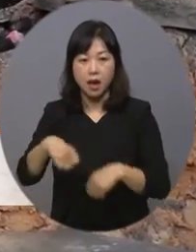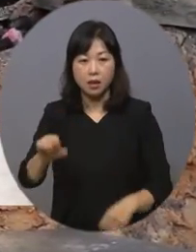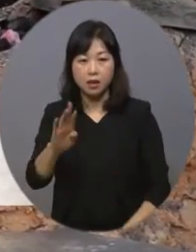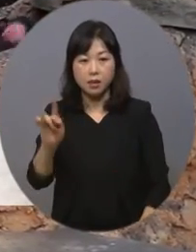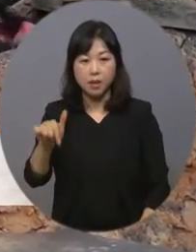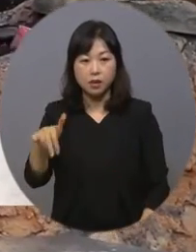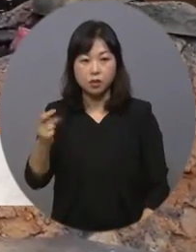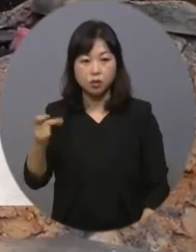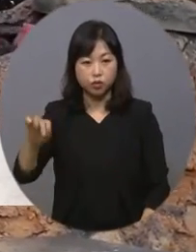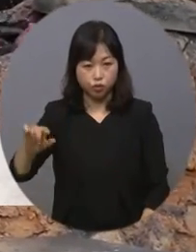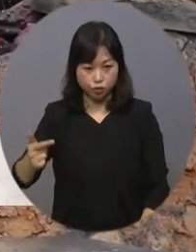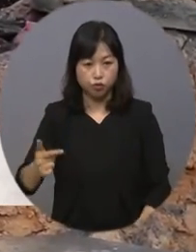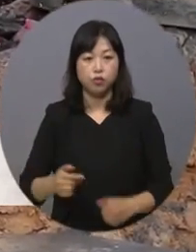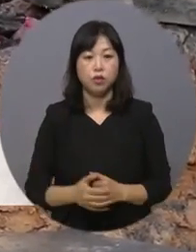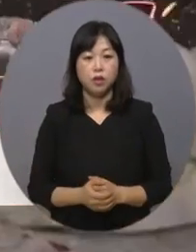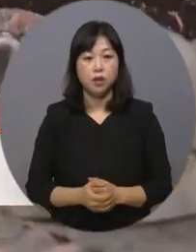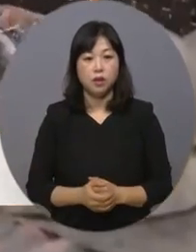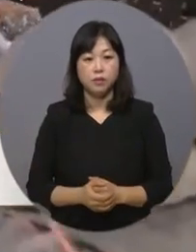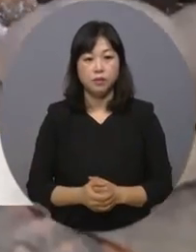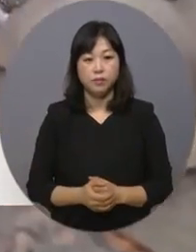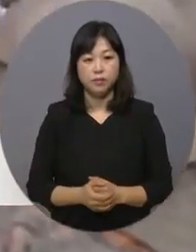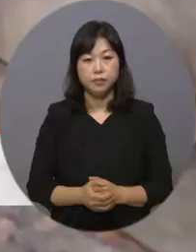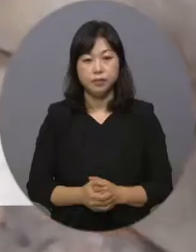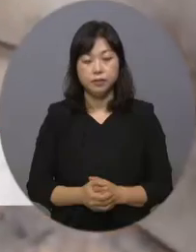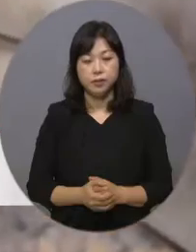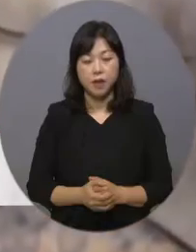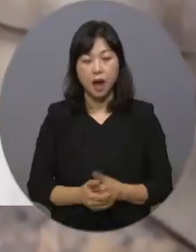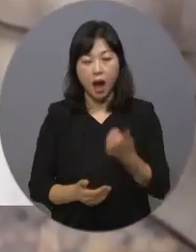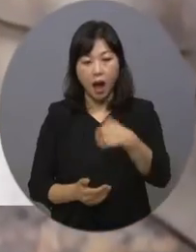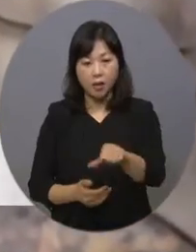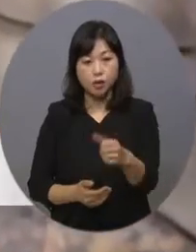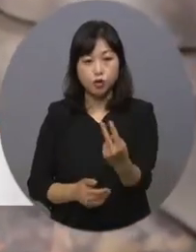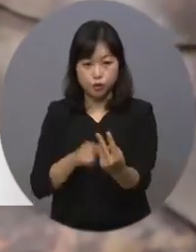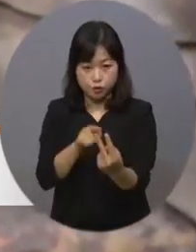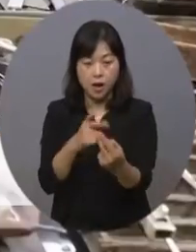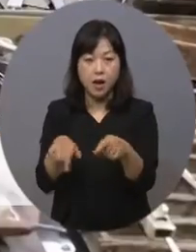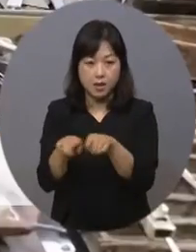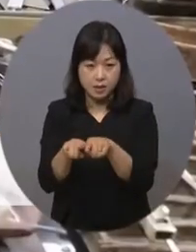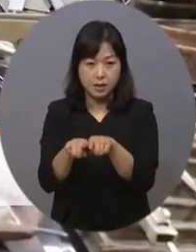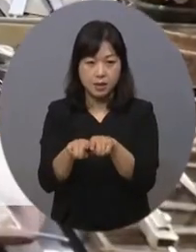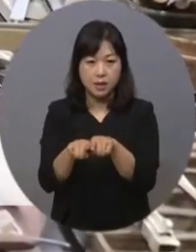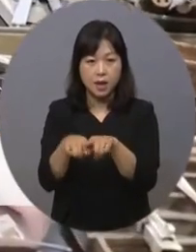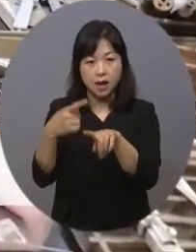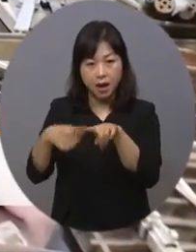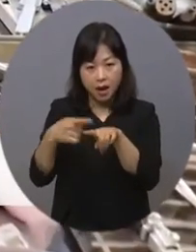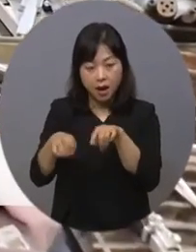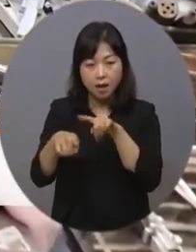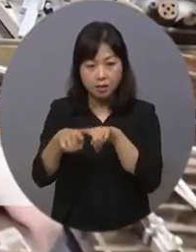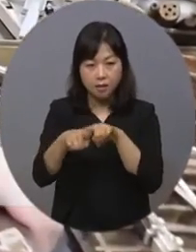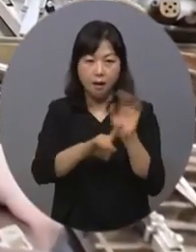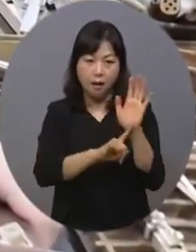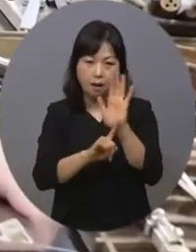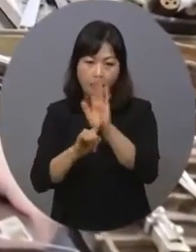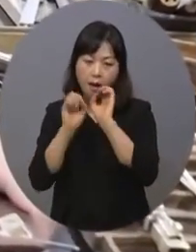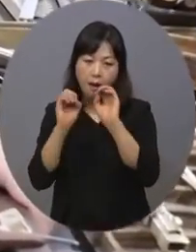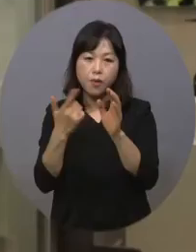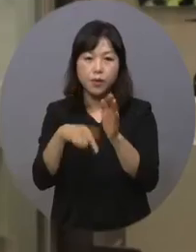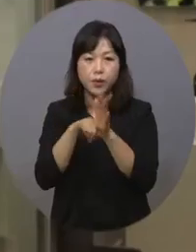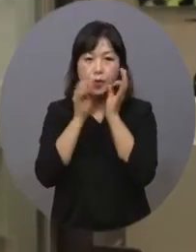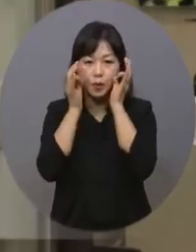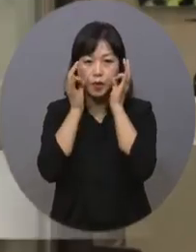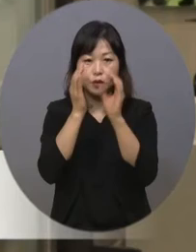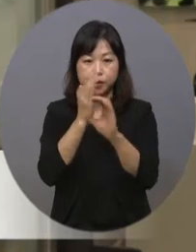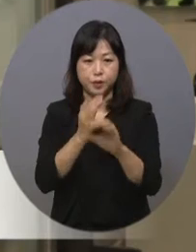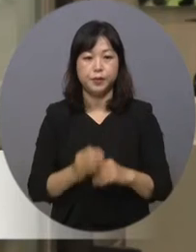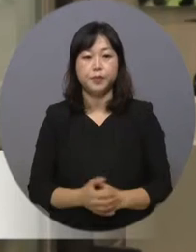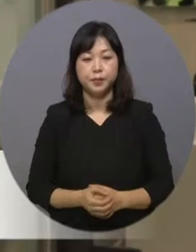박종근 장인은 이수자로 지정된 두 아들과 함께 장도의 대중화를 위해 힘쓰고 있습니다.